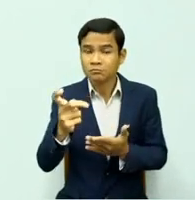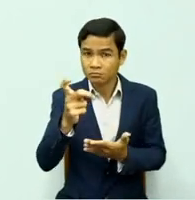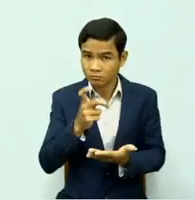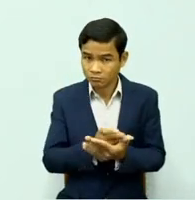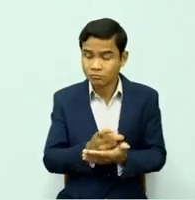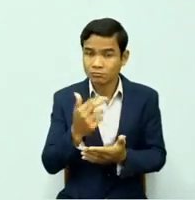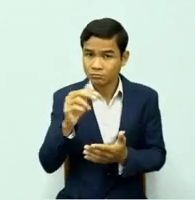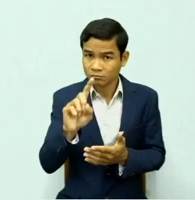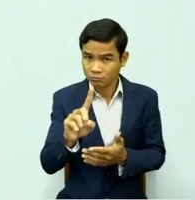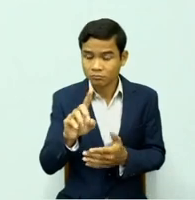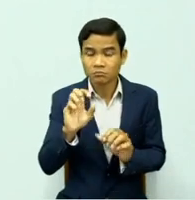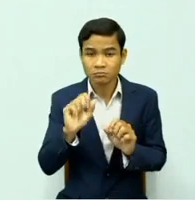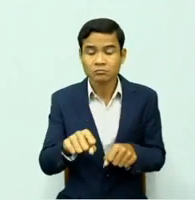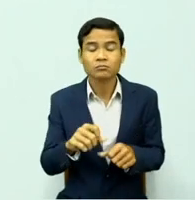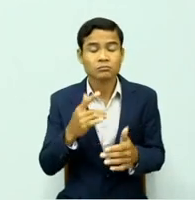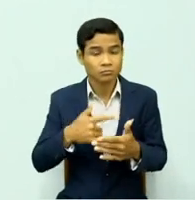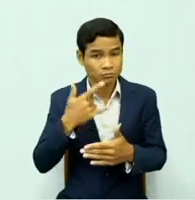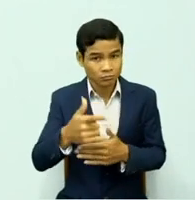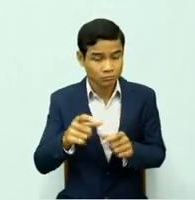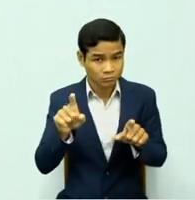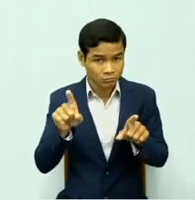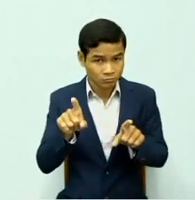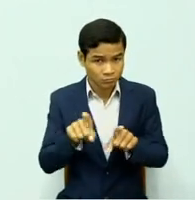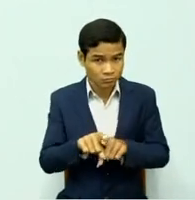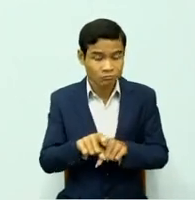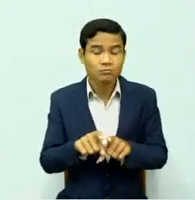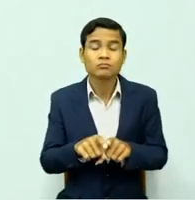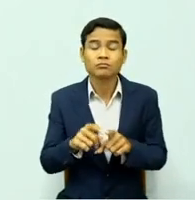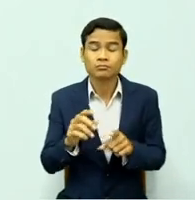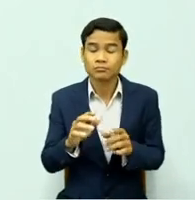តដល់បែដូចគ្នាណាកូន